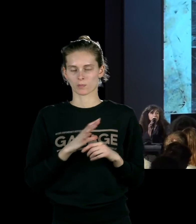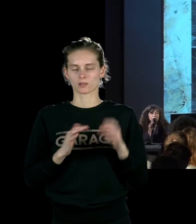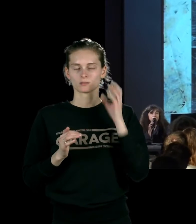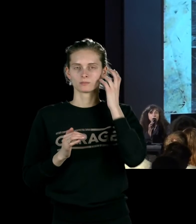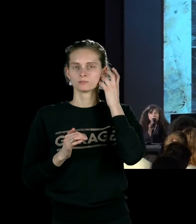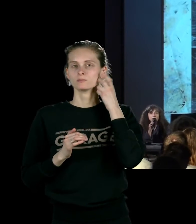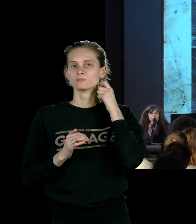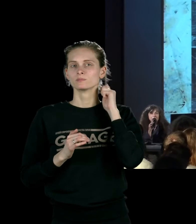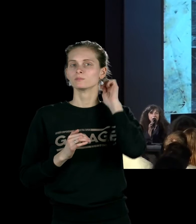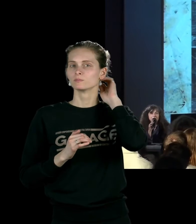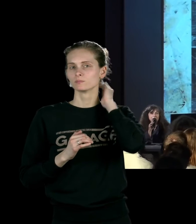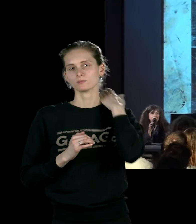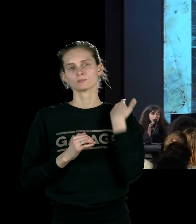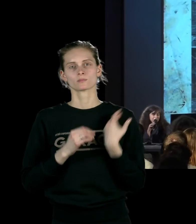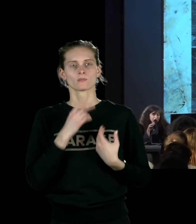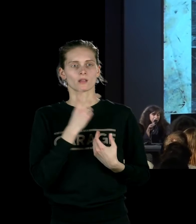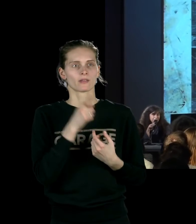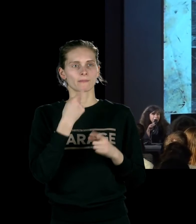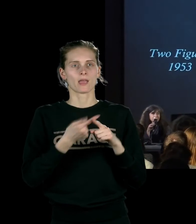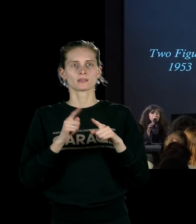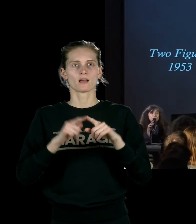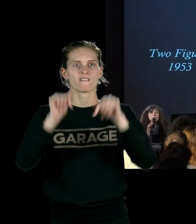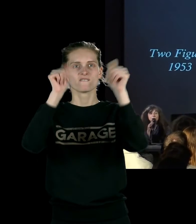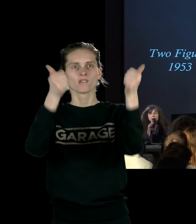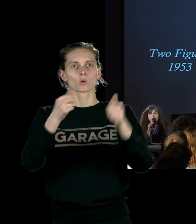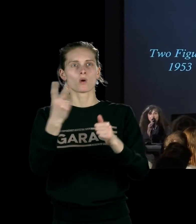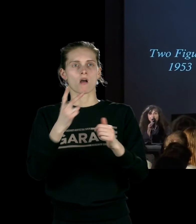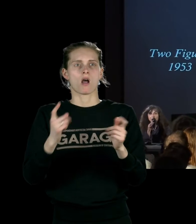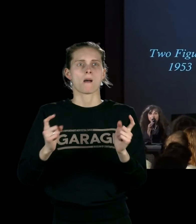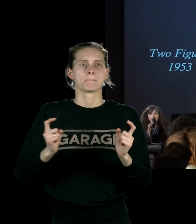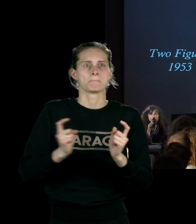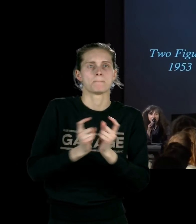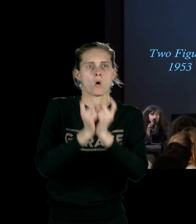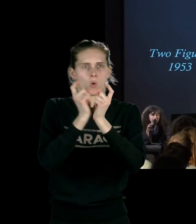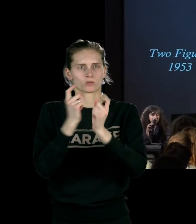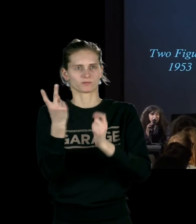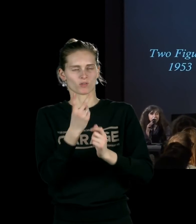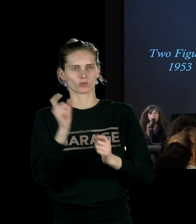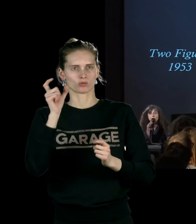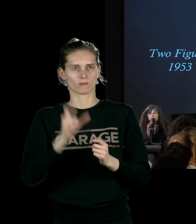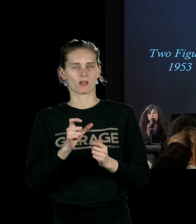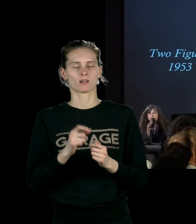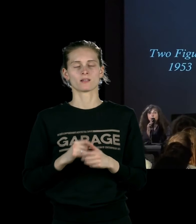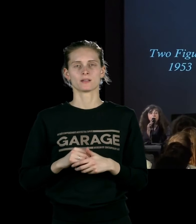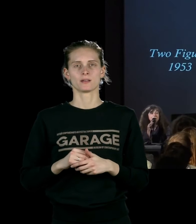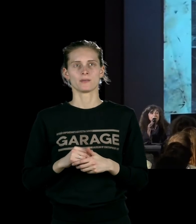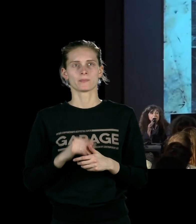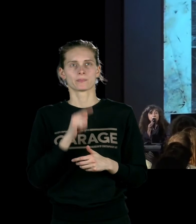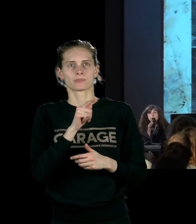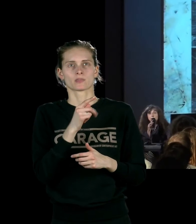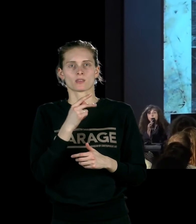эта фигура борцов на самом деле становится прообразом для полотна, изображающего две